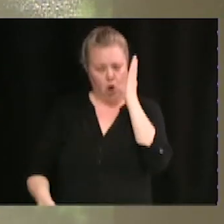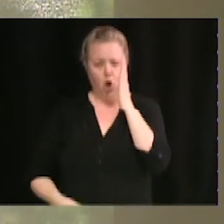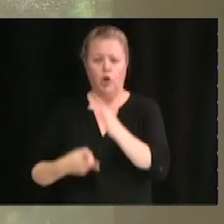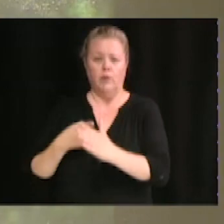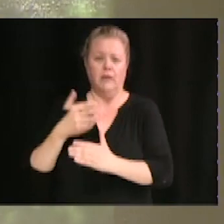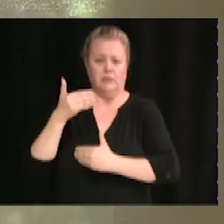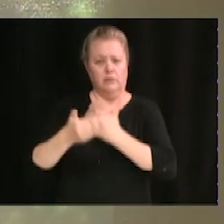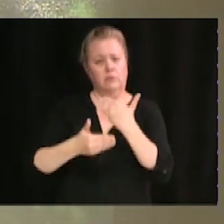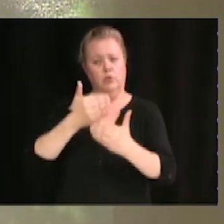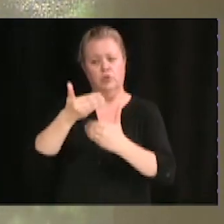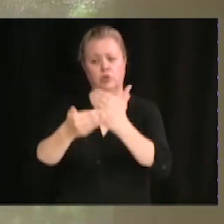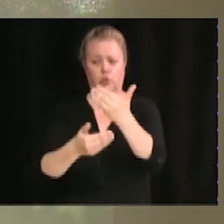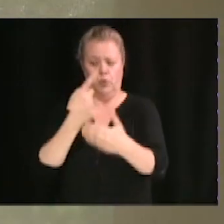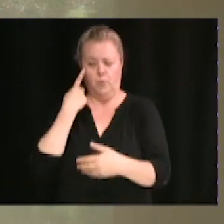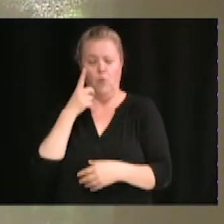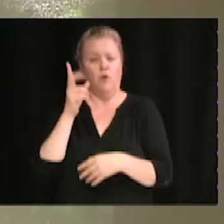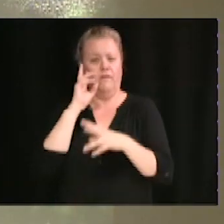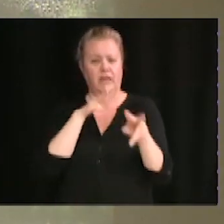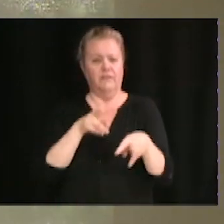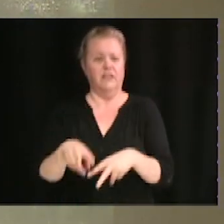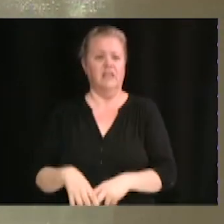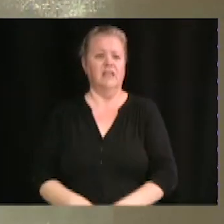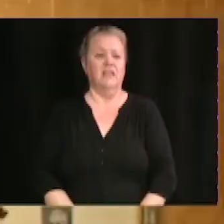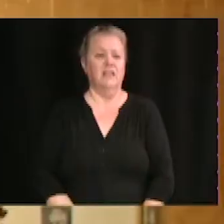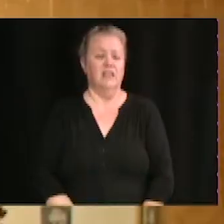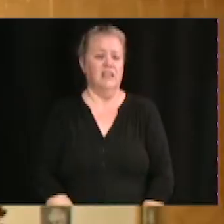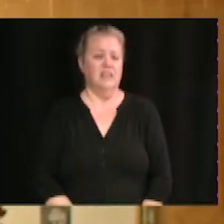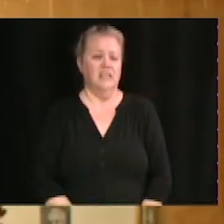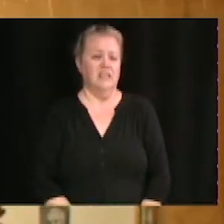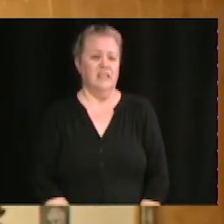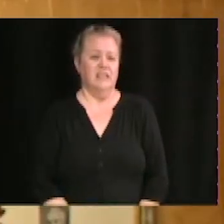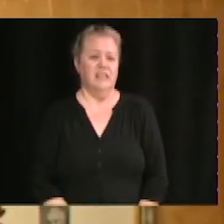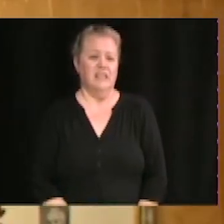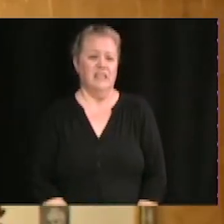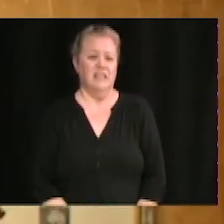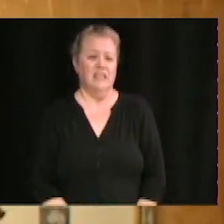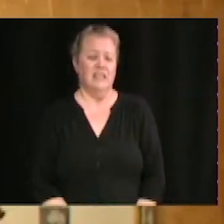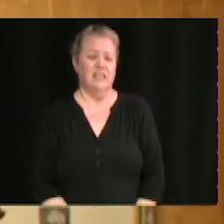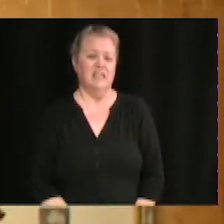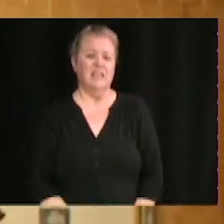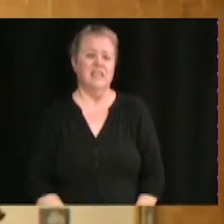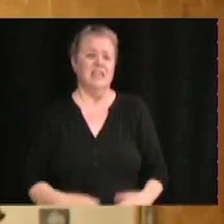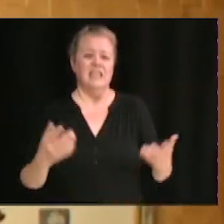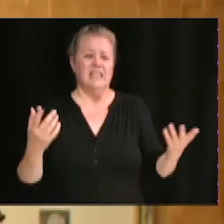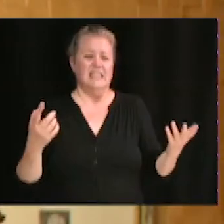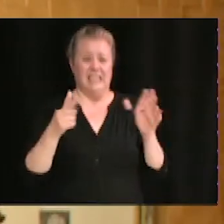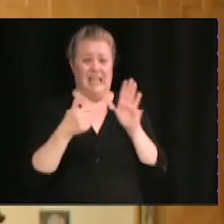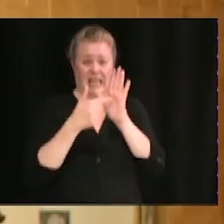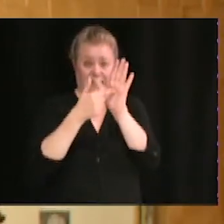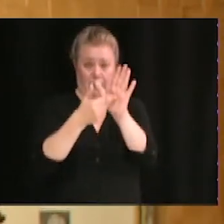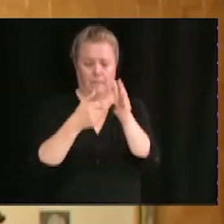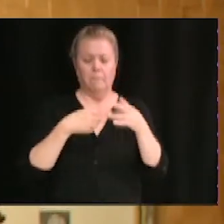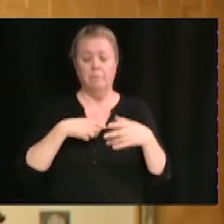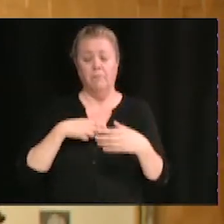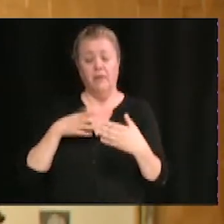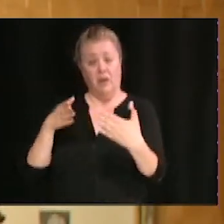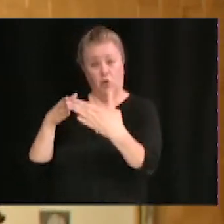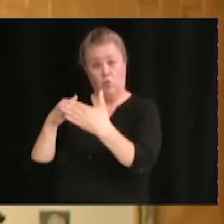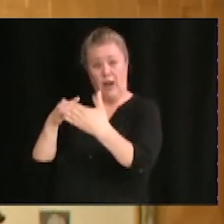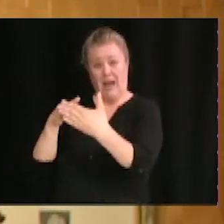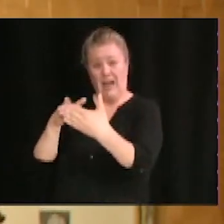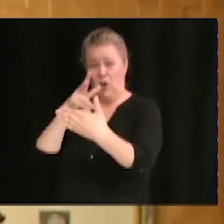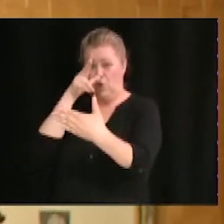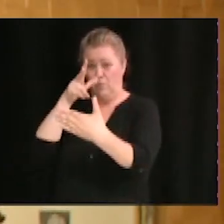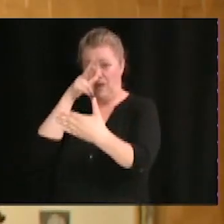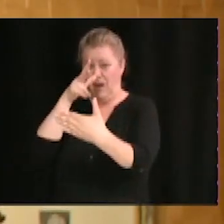processus pour faire ces vérifications-là. Si vous permettez une petite mise au point, exemple, ce n pas les lumières du coin qui est le problème. C'est les